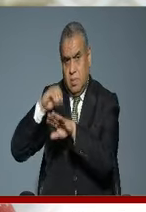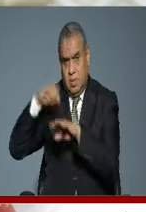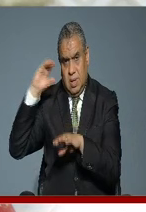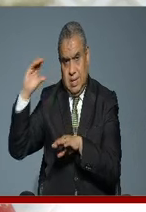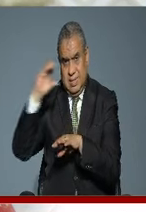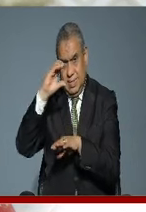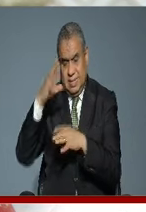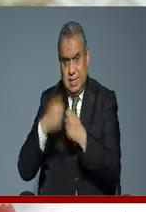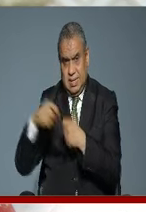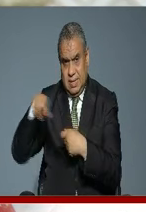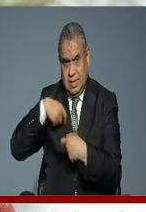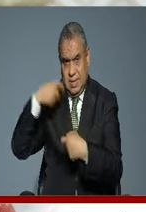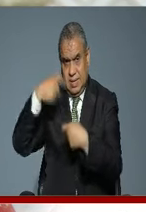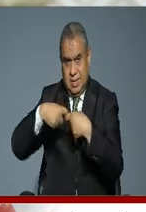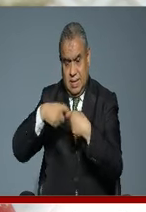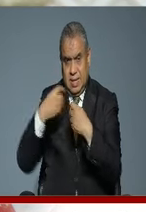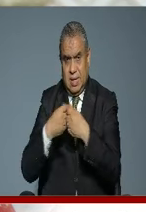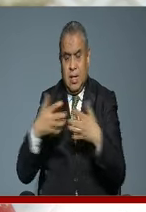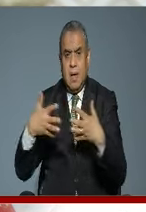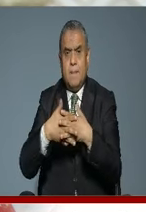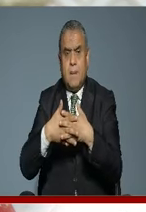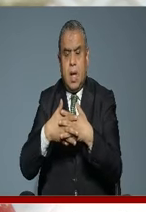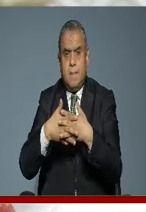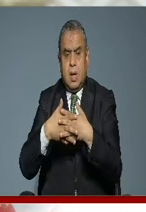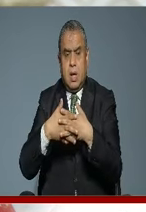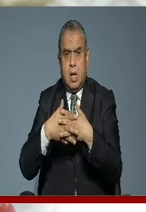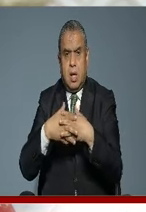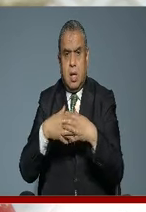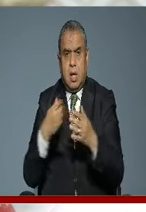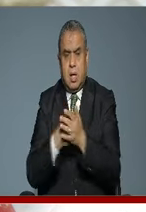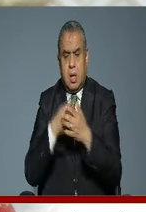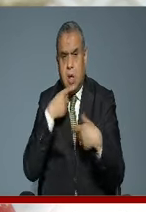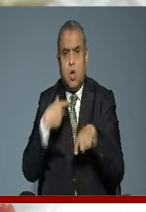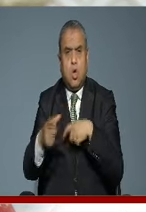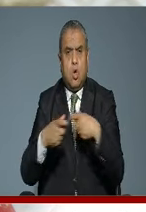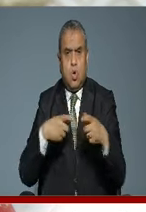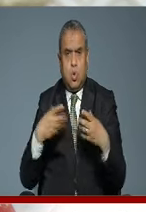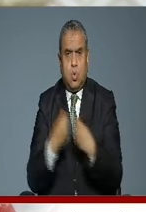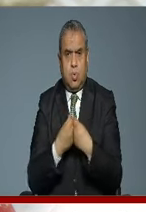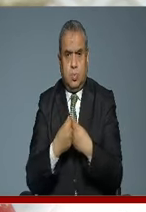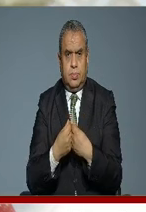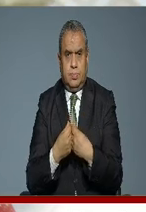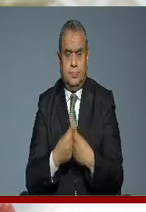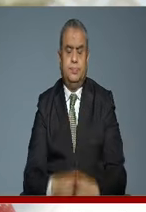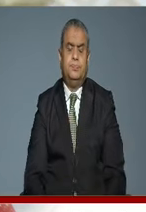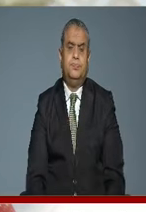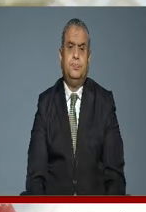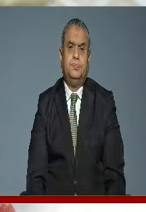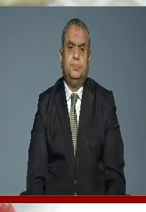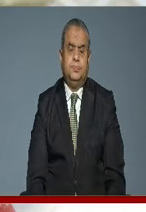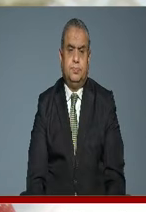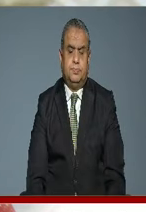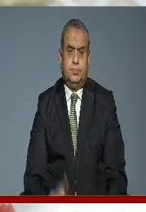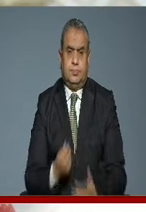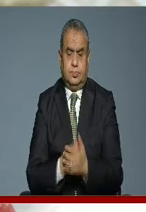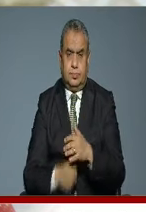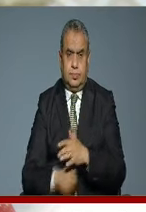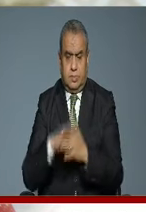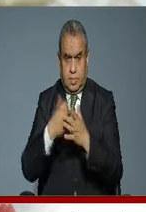بعلاقتنا إلى مستوى الشراكة الاستراتيجية، لأن